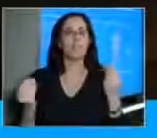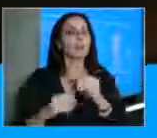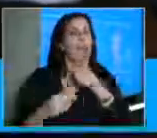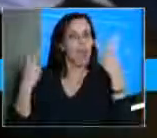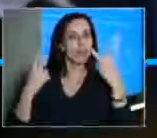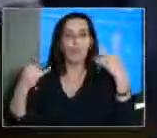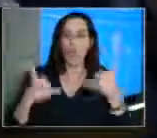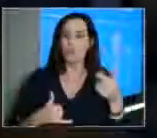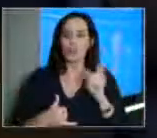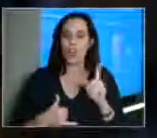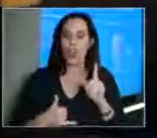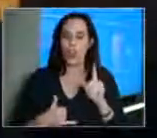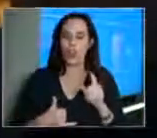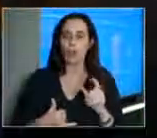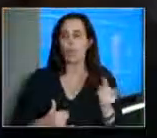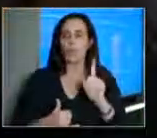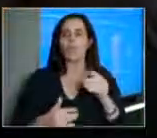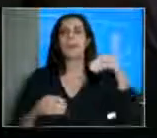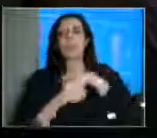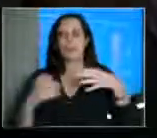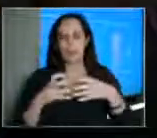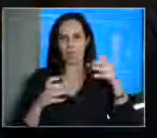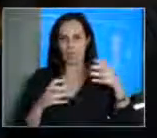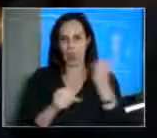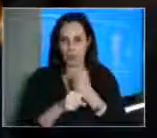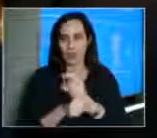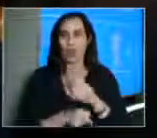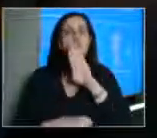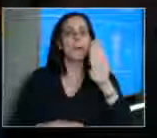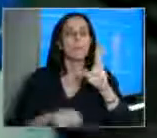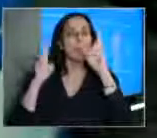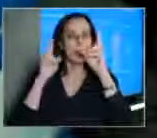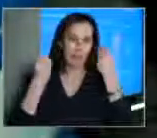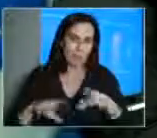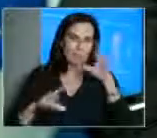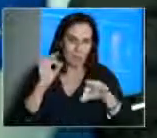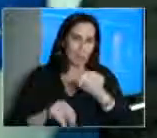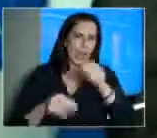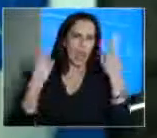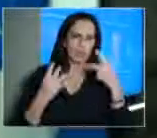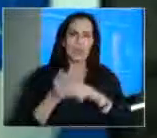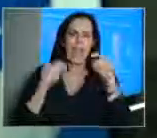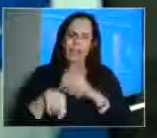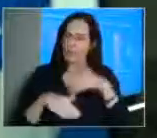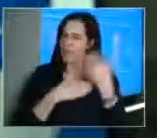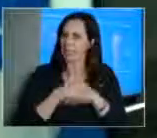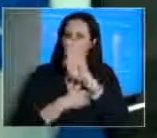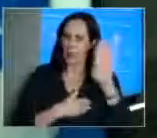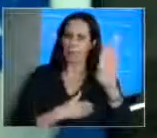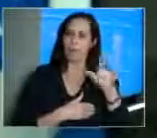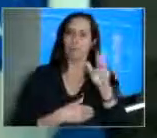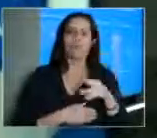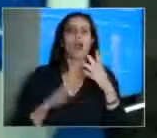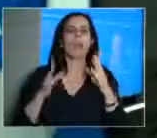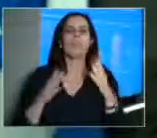הכי חשוב עכשיו זה לא שאירן חרמוני ייכנס לכנסת, אלא שבנימין נתניהו יפסיד בבחירות האלה מפני שהגיע הזמן להיפרד ממנו, ויש